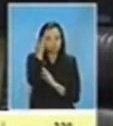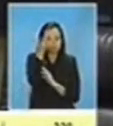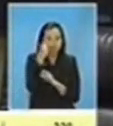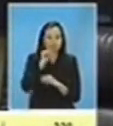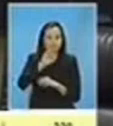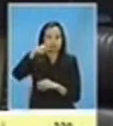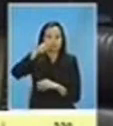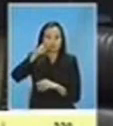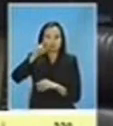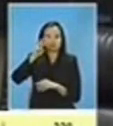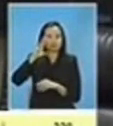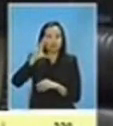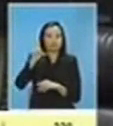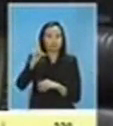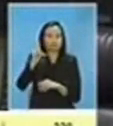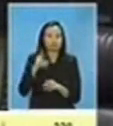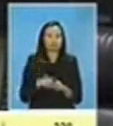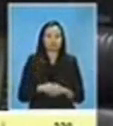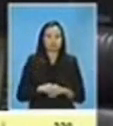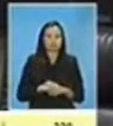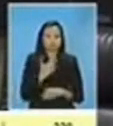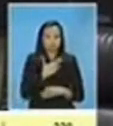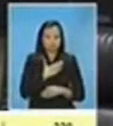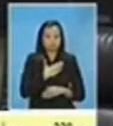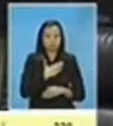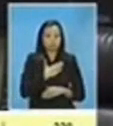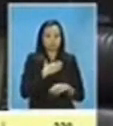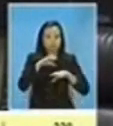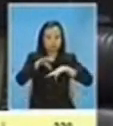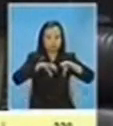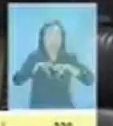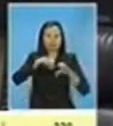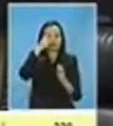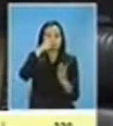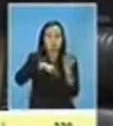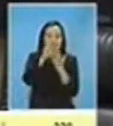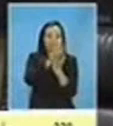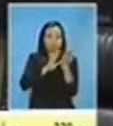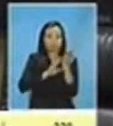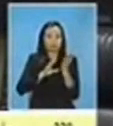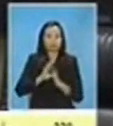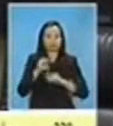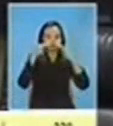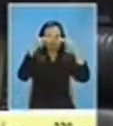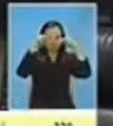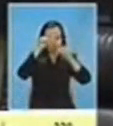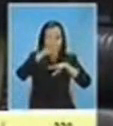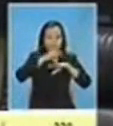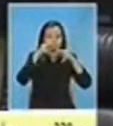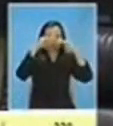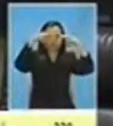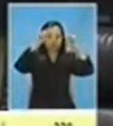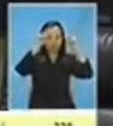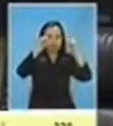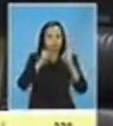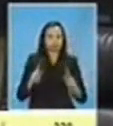องเลยนะคะซึ่งแตกต่างจากคดีอื่นในอดีตในคดีอาญาคณะกรรมการปปช.จึงอยู่ในฐานะผู้